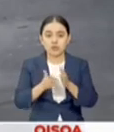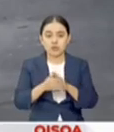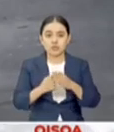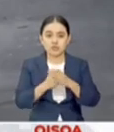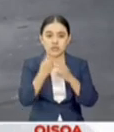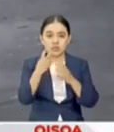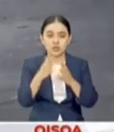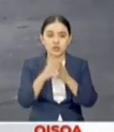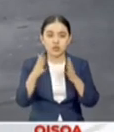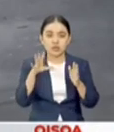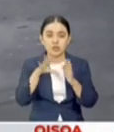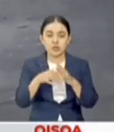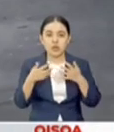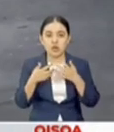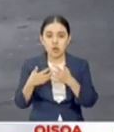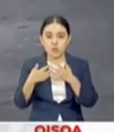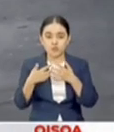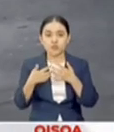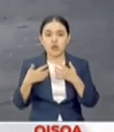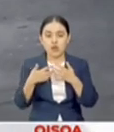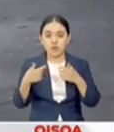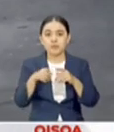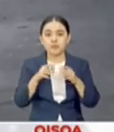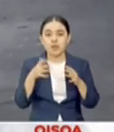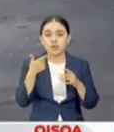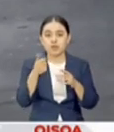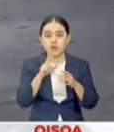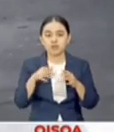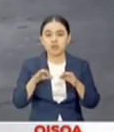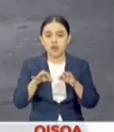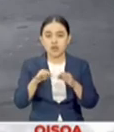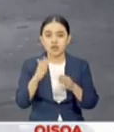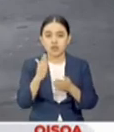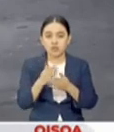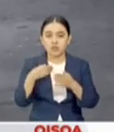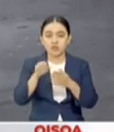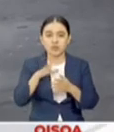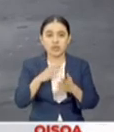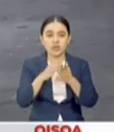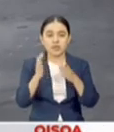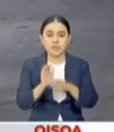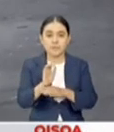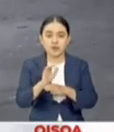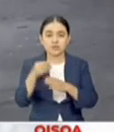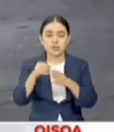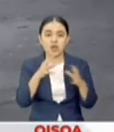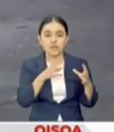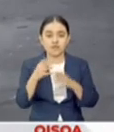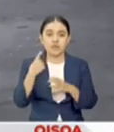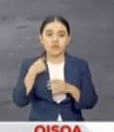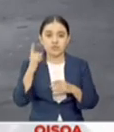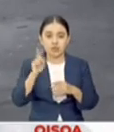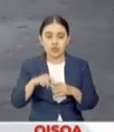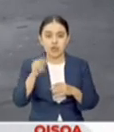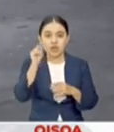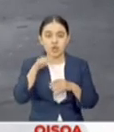ta katta sig'imli garmoshka rusumli avtobuslar, gazda harakatlanadigan avtobuslar xarid qilingan edi. Ushbu katta partiyadagi xarid qilingan avtobuslar hisobiga Xitoy